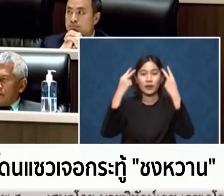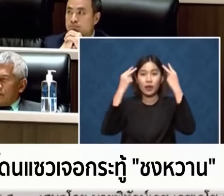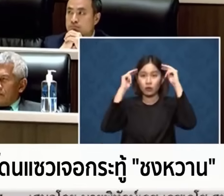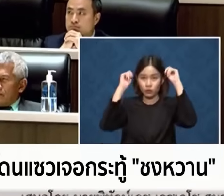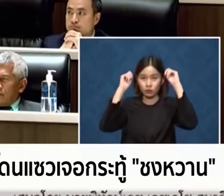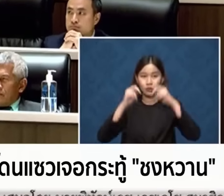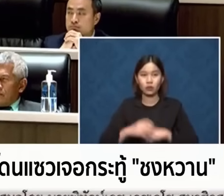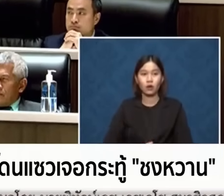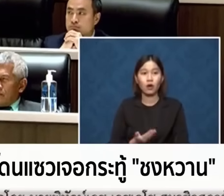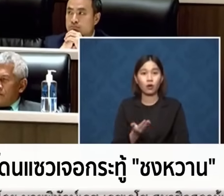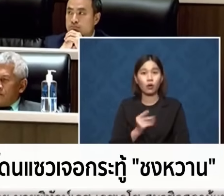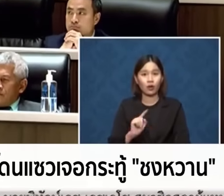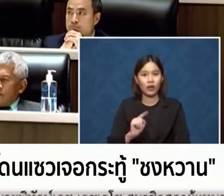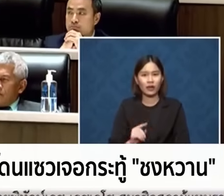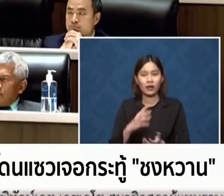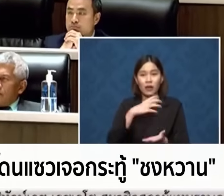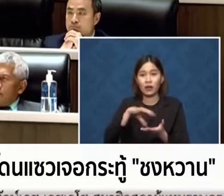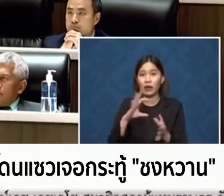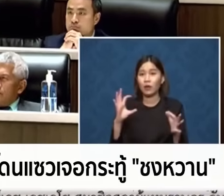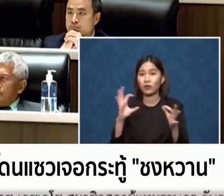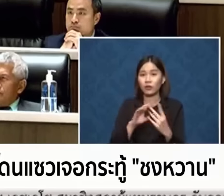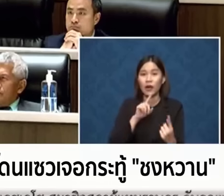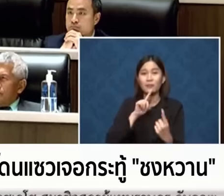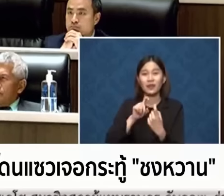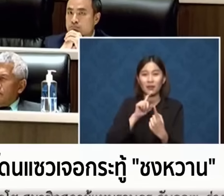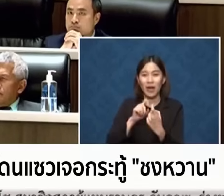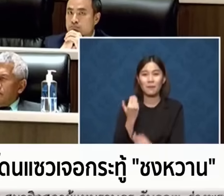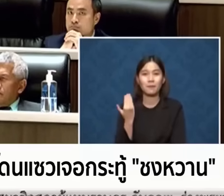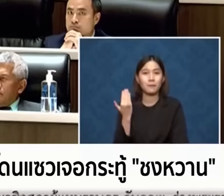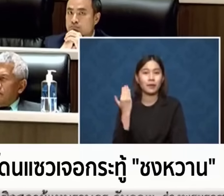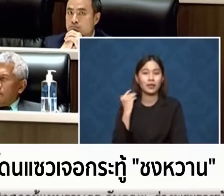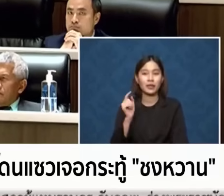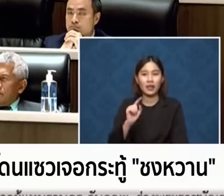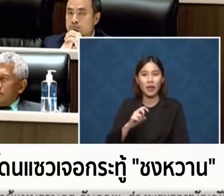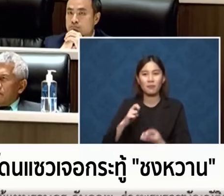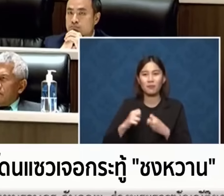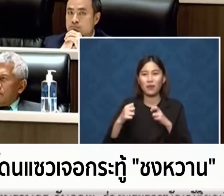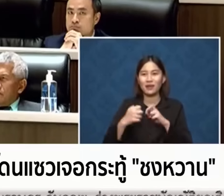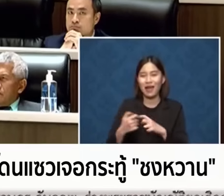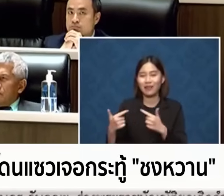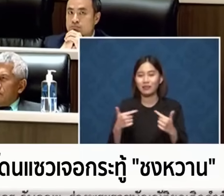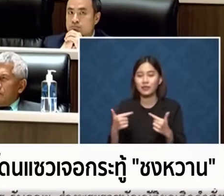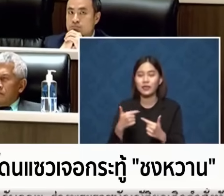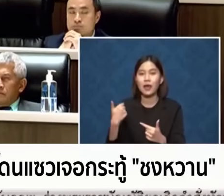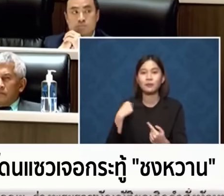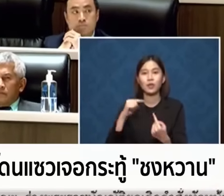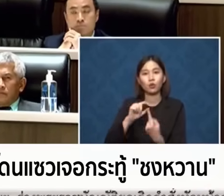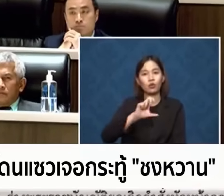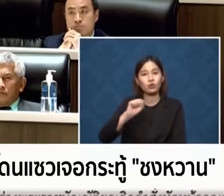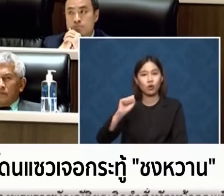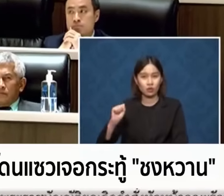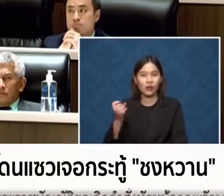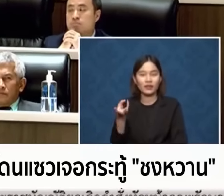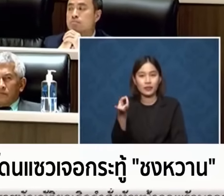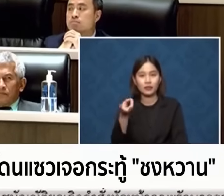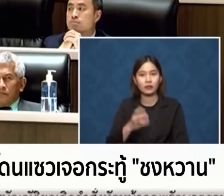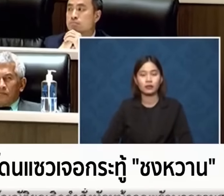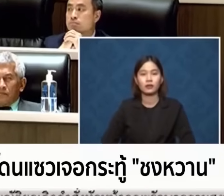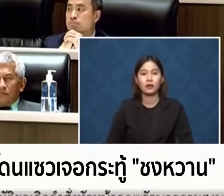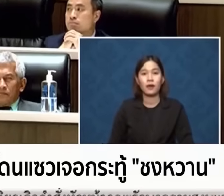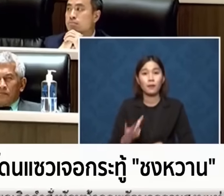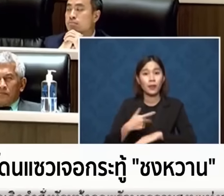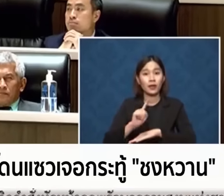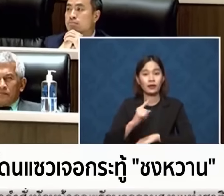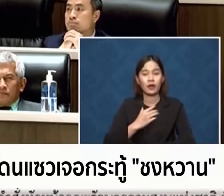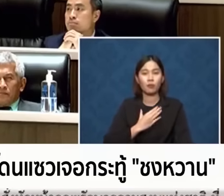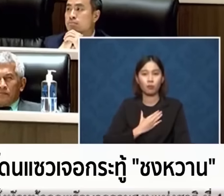ช่วงเวลาที่ผ่านมาตั้งแต่ได้รับตำแหน่งเนี่ยนะคะแต่ว่าตอนแรกเนี่ยคุณอัครเดชบอกเลยจั่วหัวก่อนเลยตอนพูดบอกว่าผม